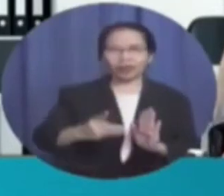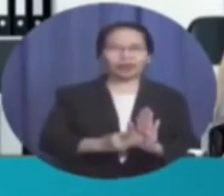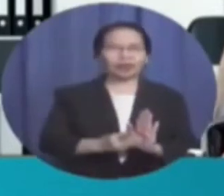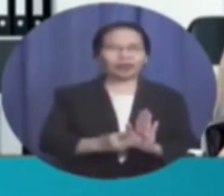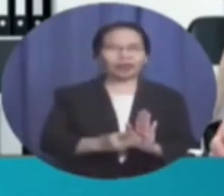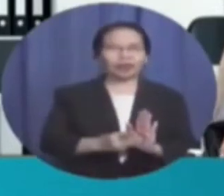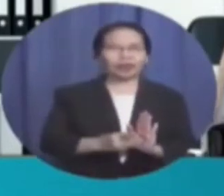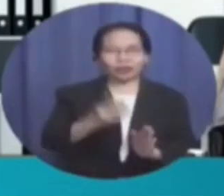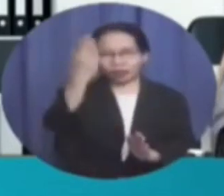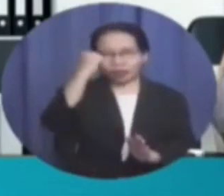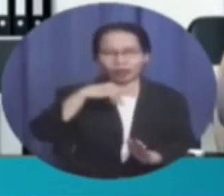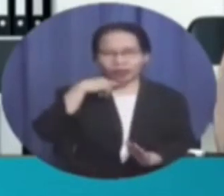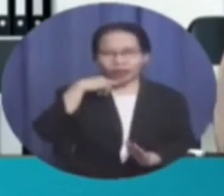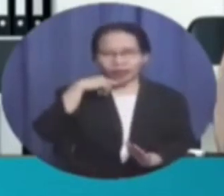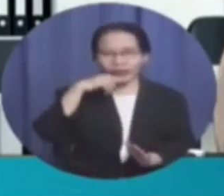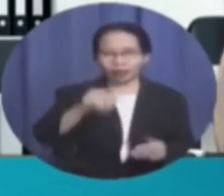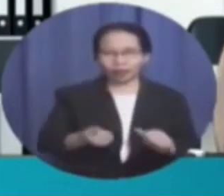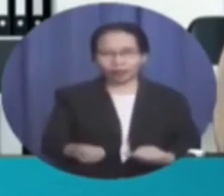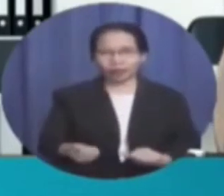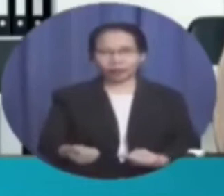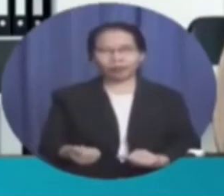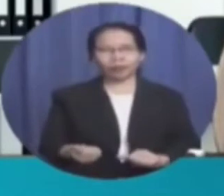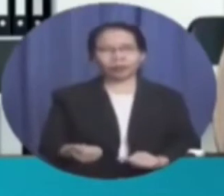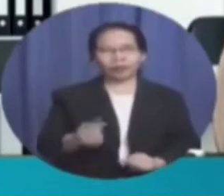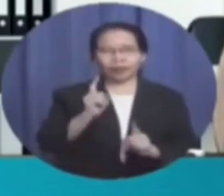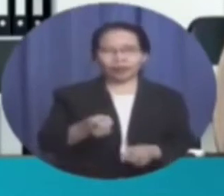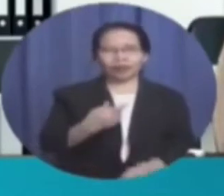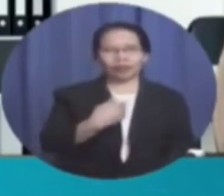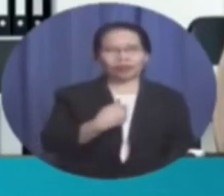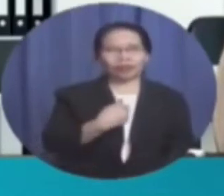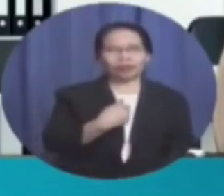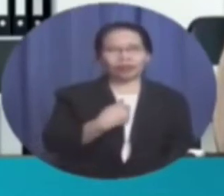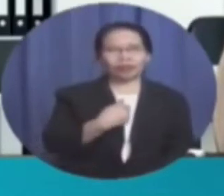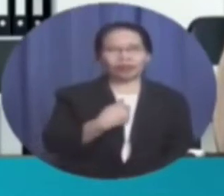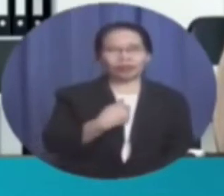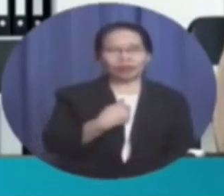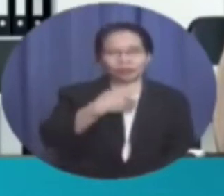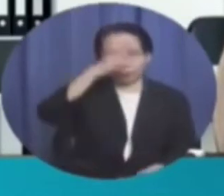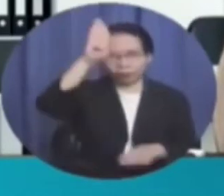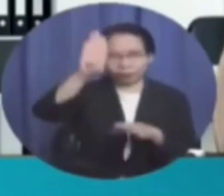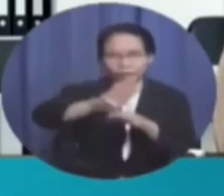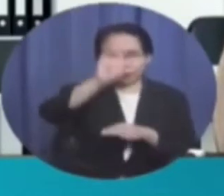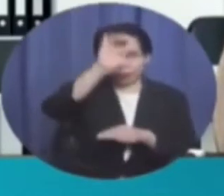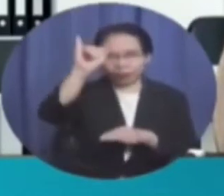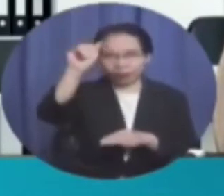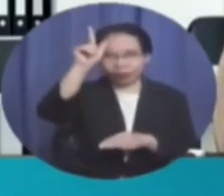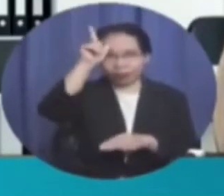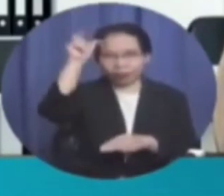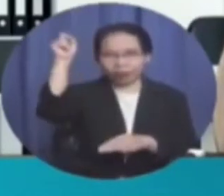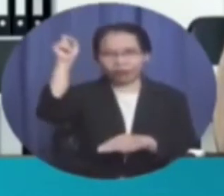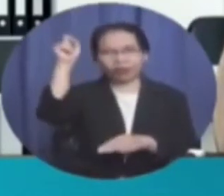aral? Ba't hindi ka nagpapabautismo? Ang sagot sa akin, Eli, kasi